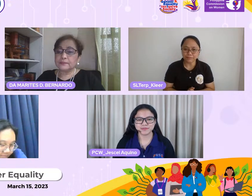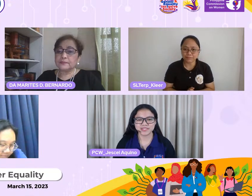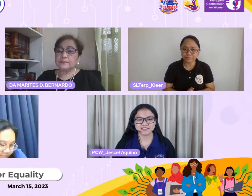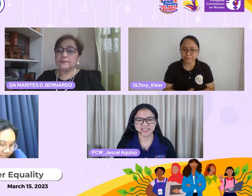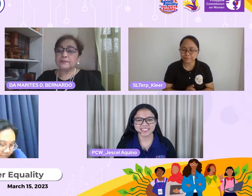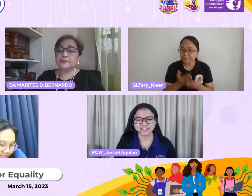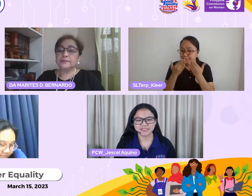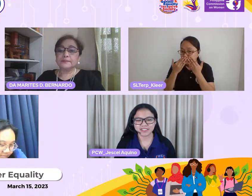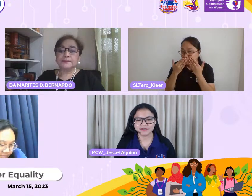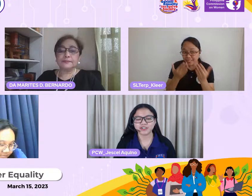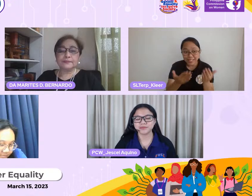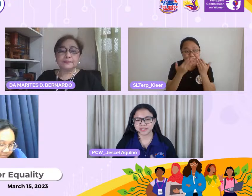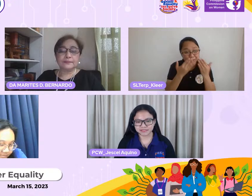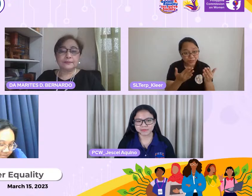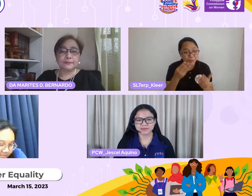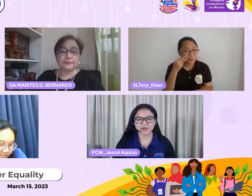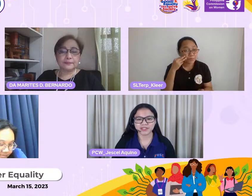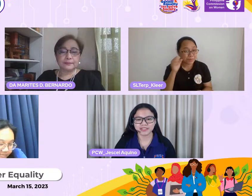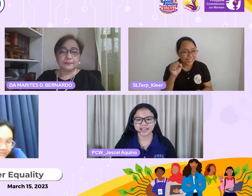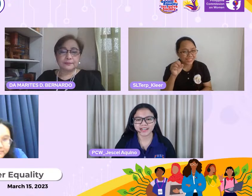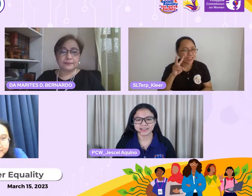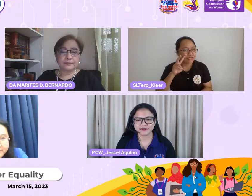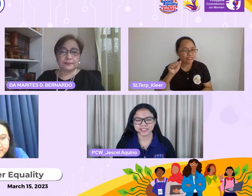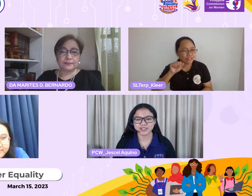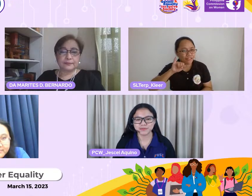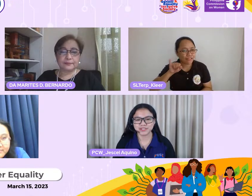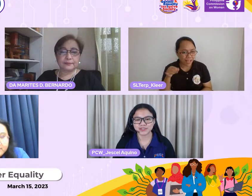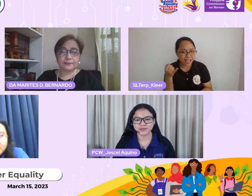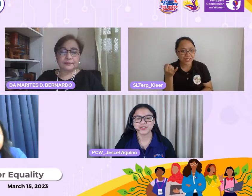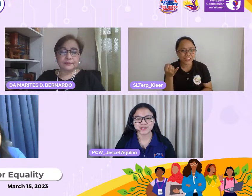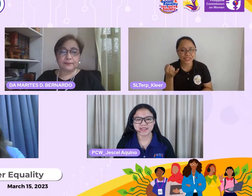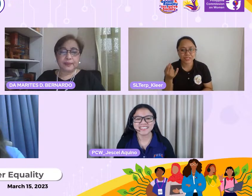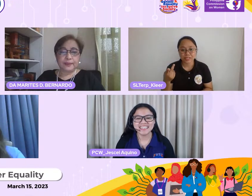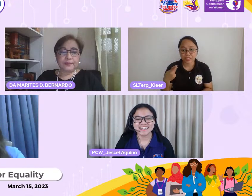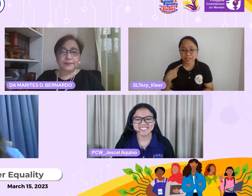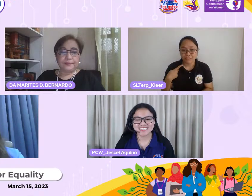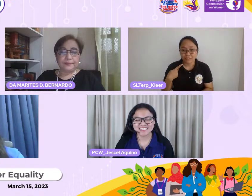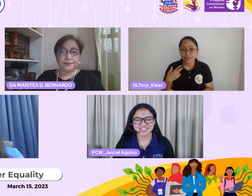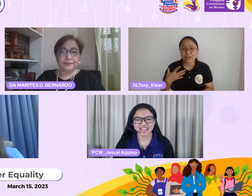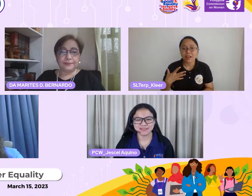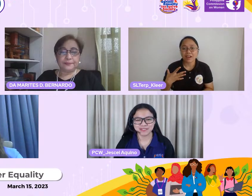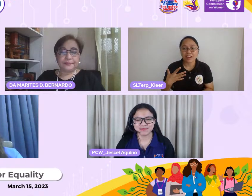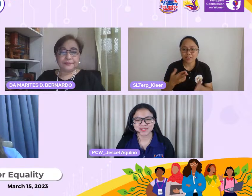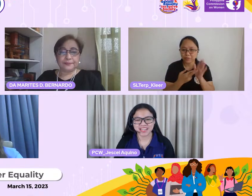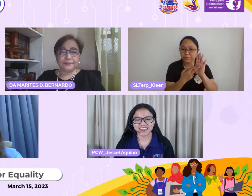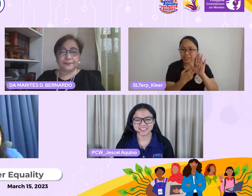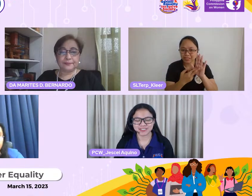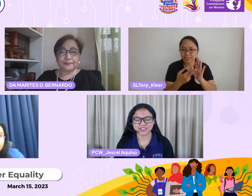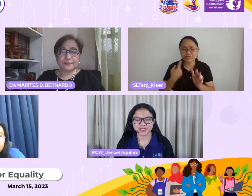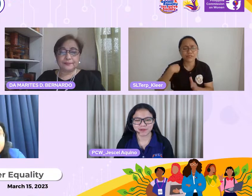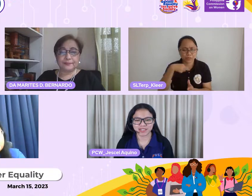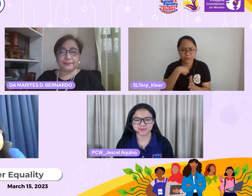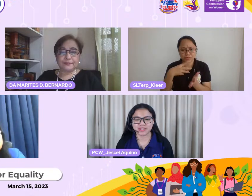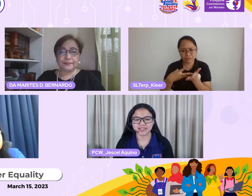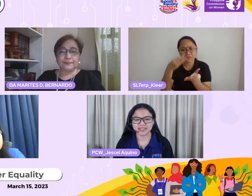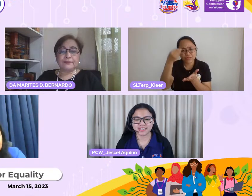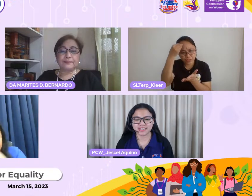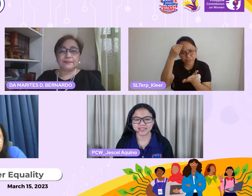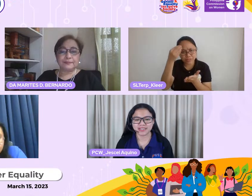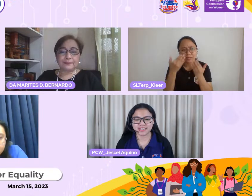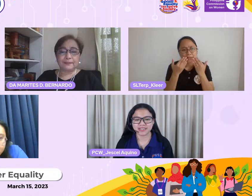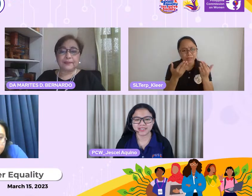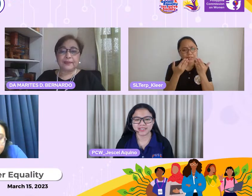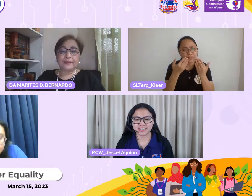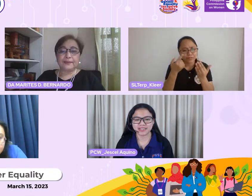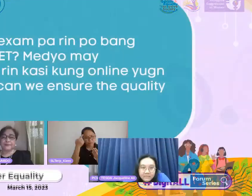Thank you, Ms. Vange. Very informative naman po. And feeling ko po natuto naman si Sir Alvin po sa inyong response po.